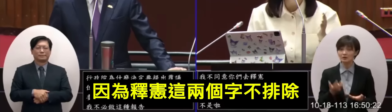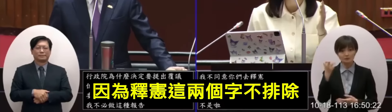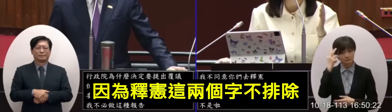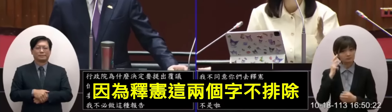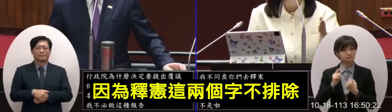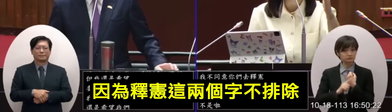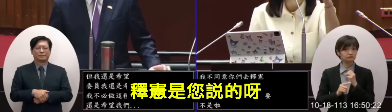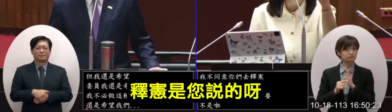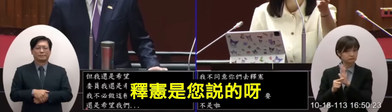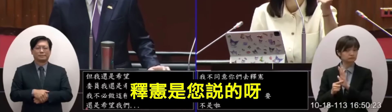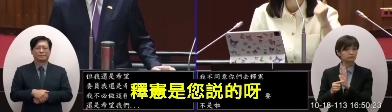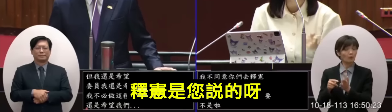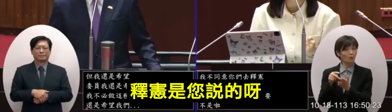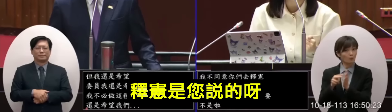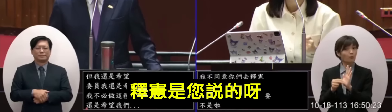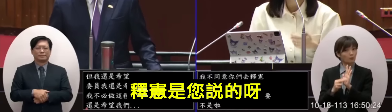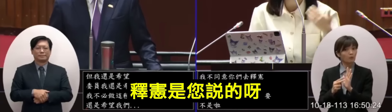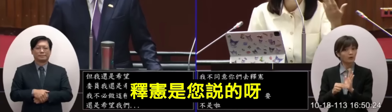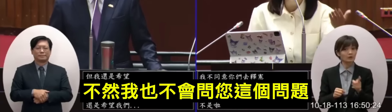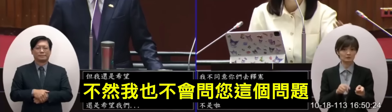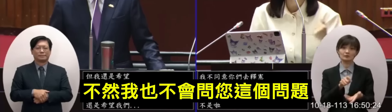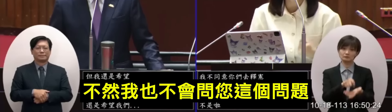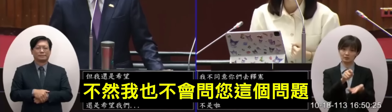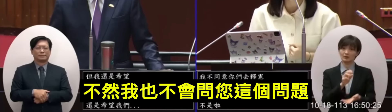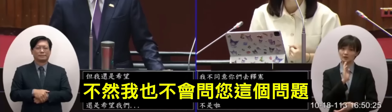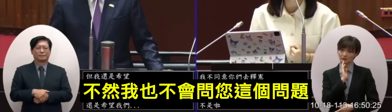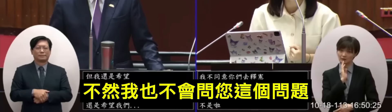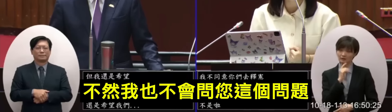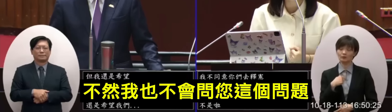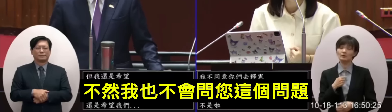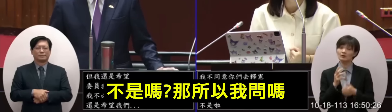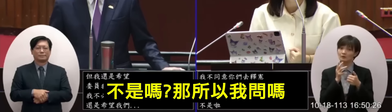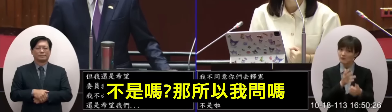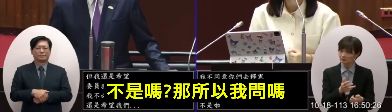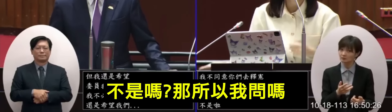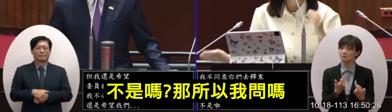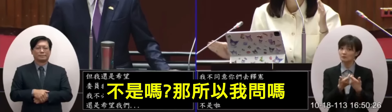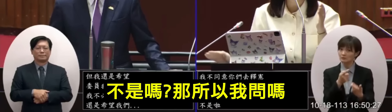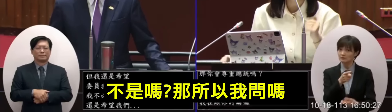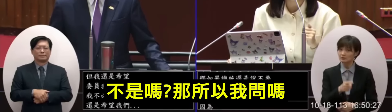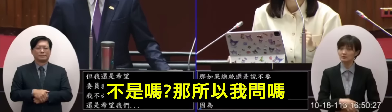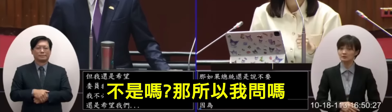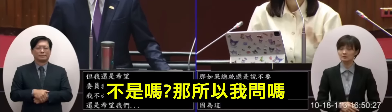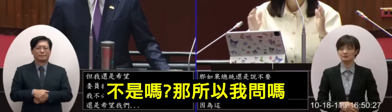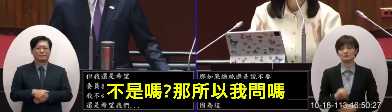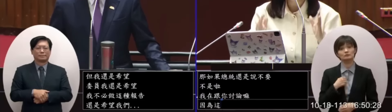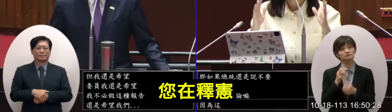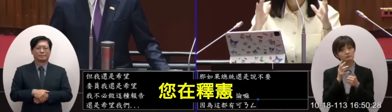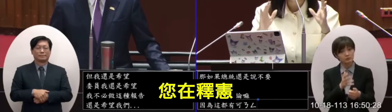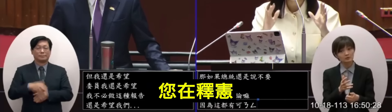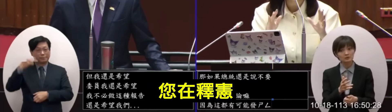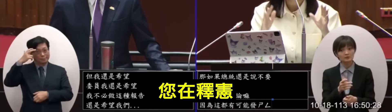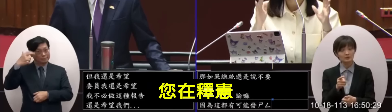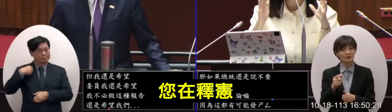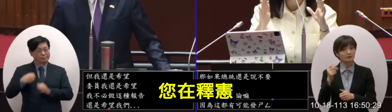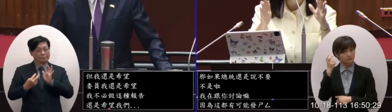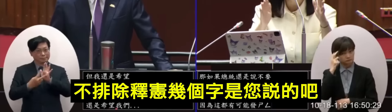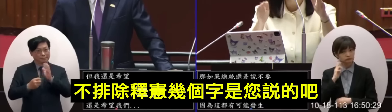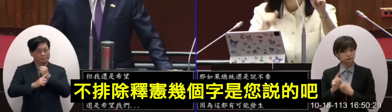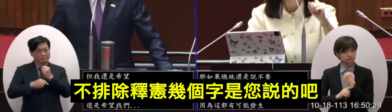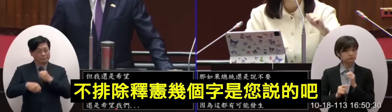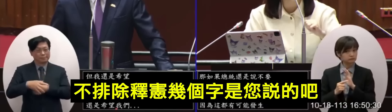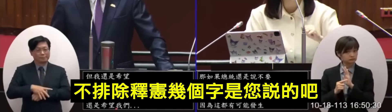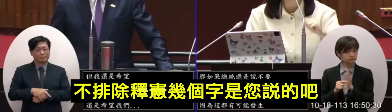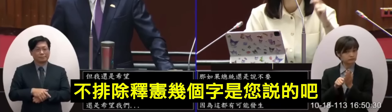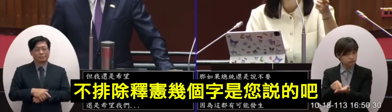两个字不排除释宪是您说的呀，不然我也不会问您这个问题，不是吗？那所以我问嘛，您 对 释宪，你不